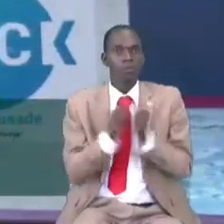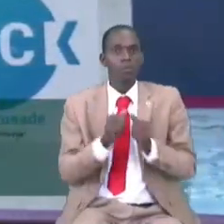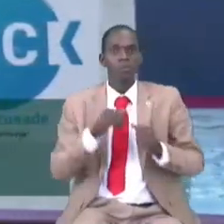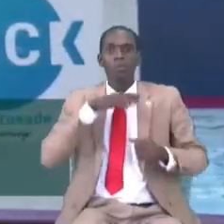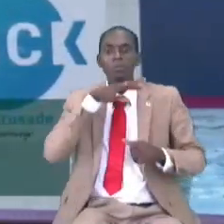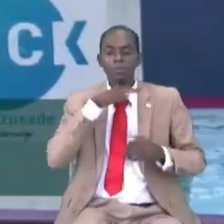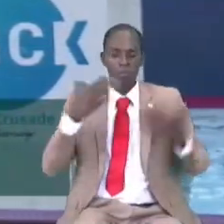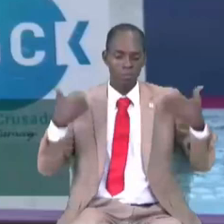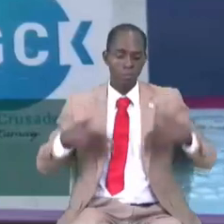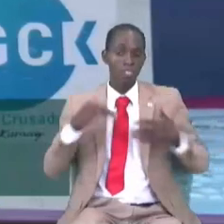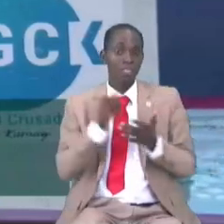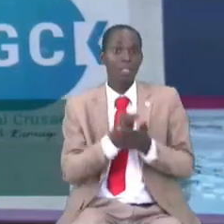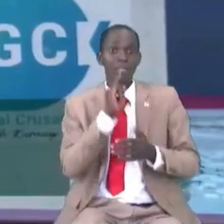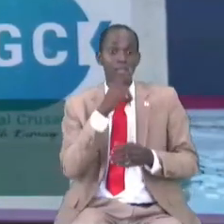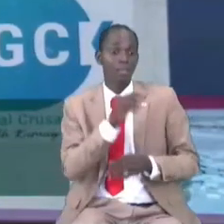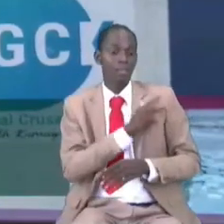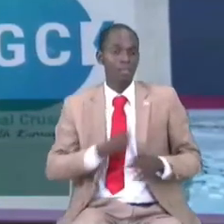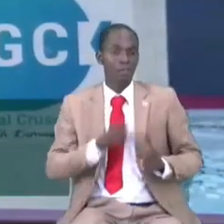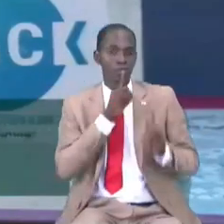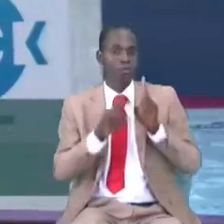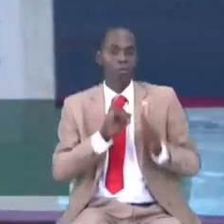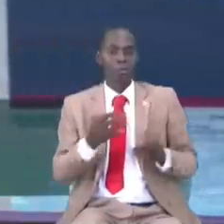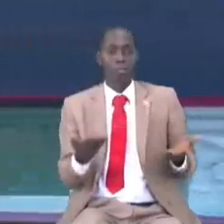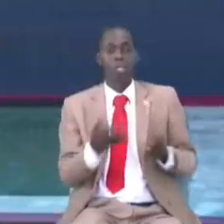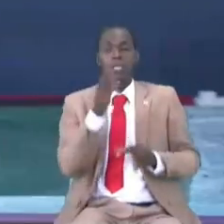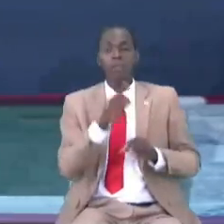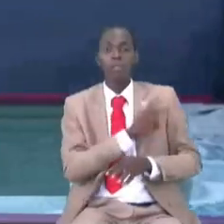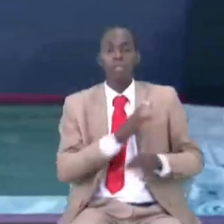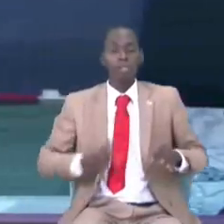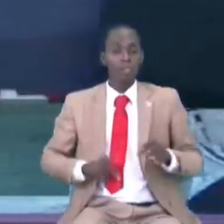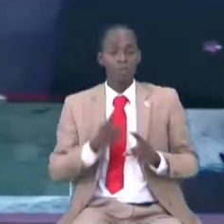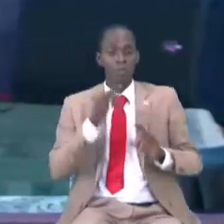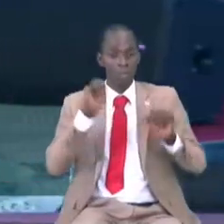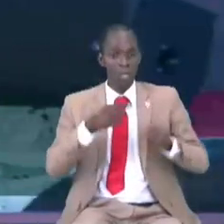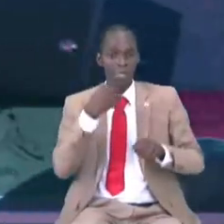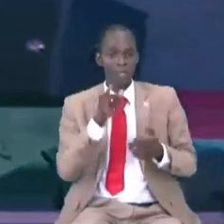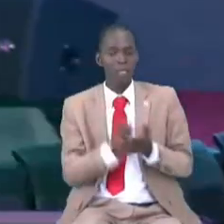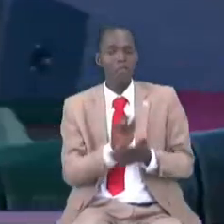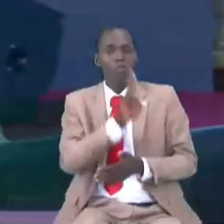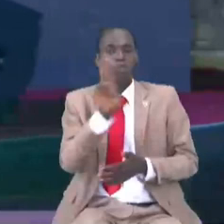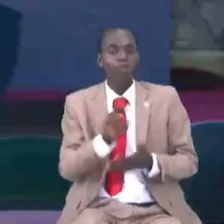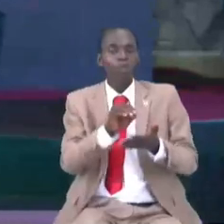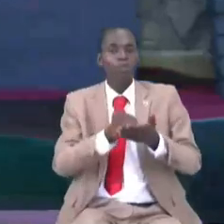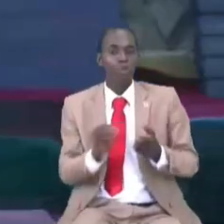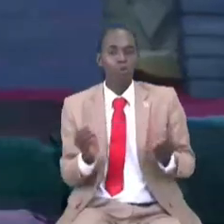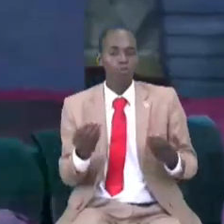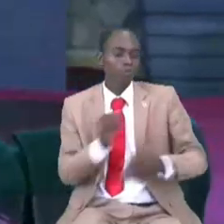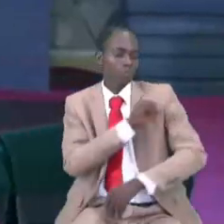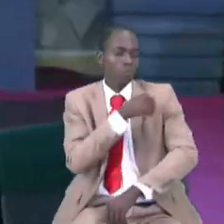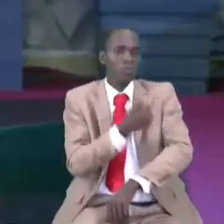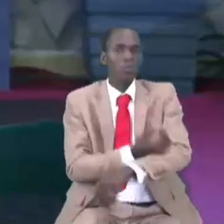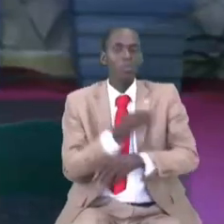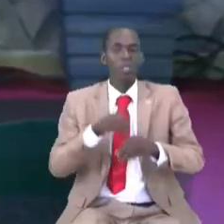dire, il a utilisé son autorité de façon profitable. Si un père peut le dire, il utilise